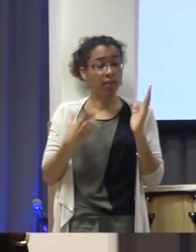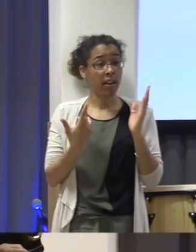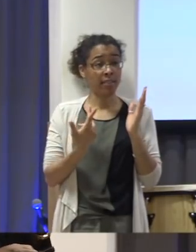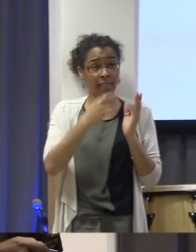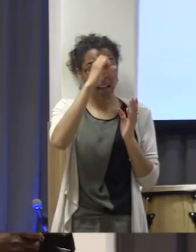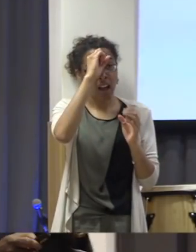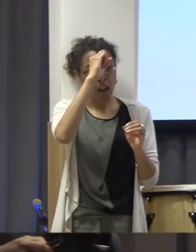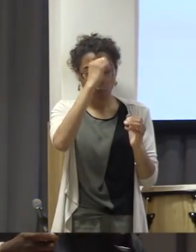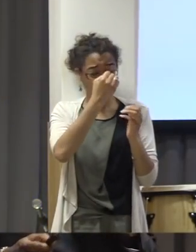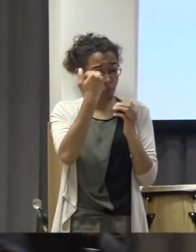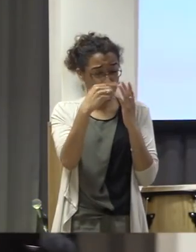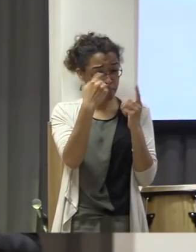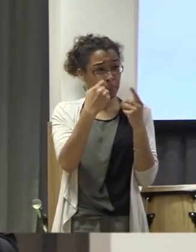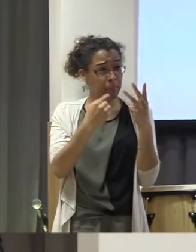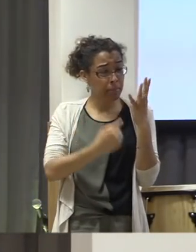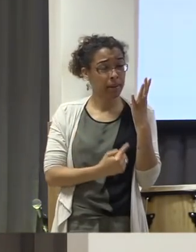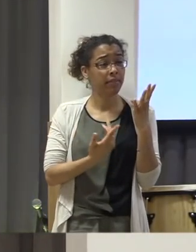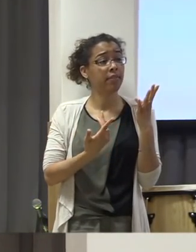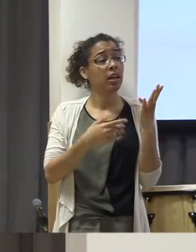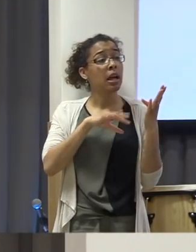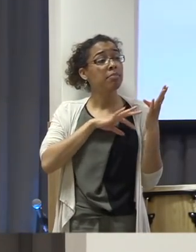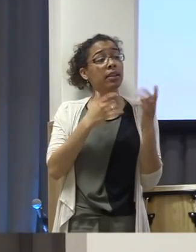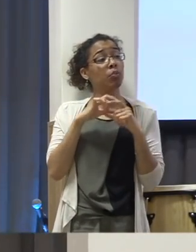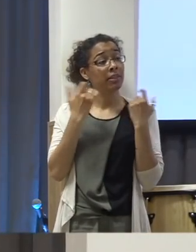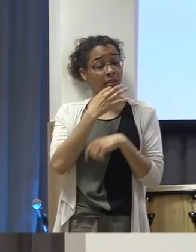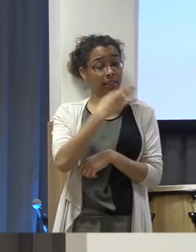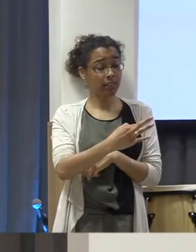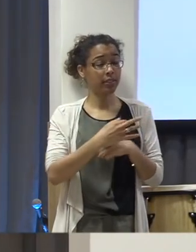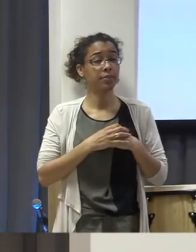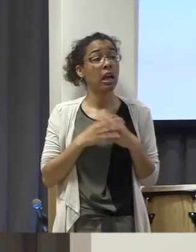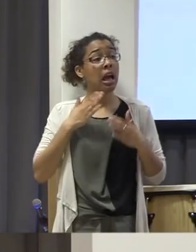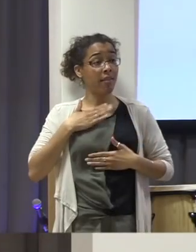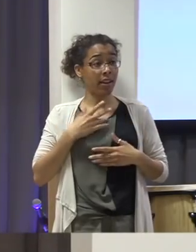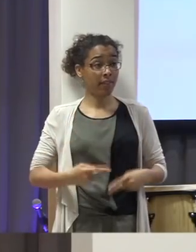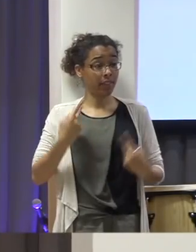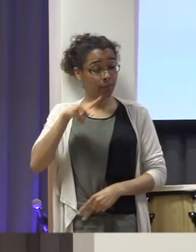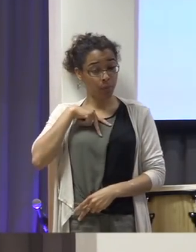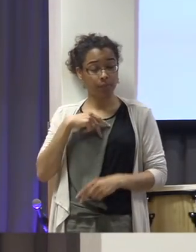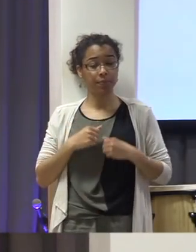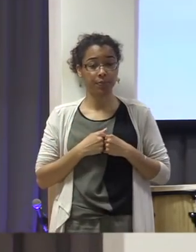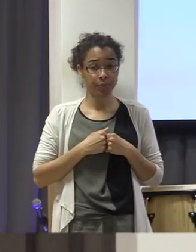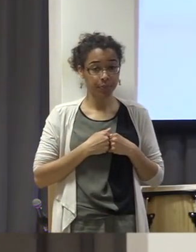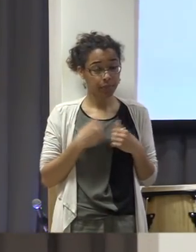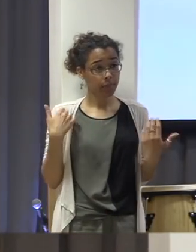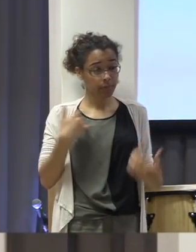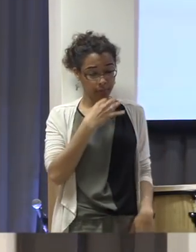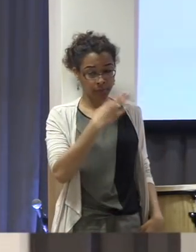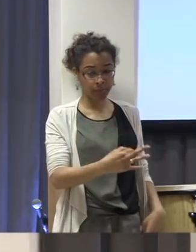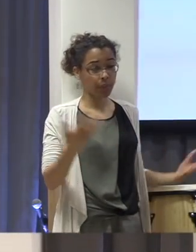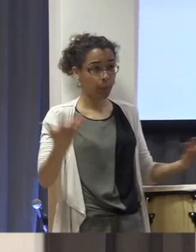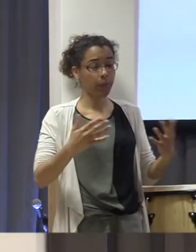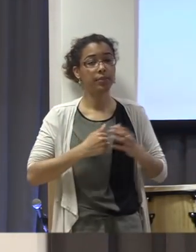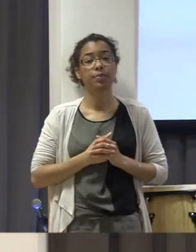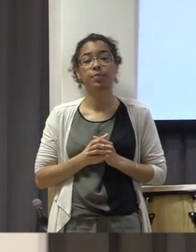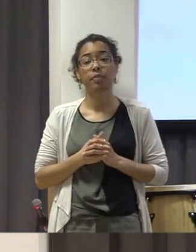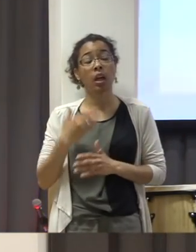leçons à travers aussi ce que le pasteur vient de dire, mais concernant. Donc, je suis en train de vous dire que si